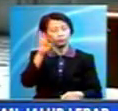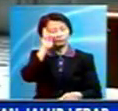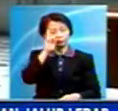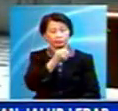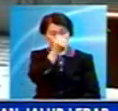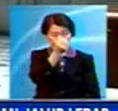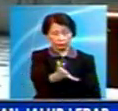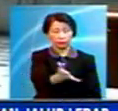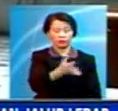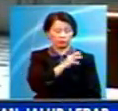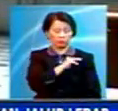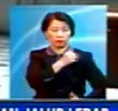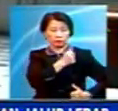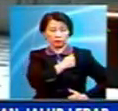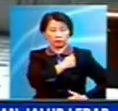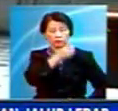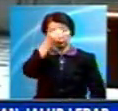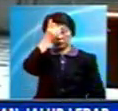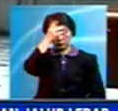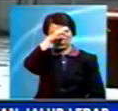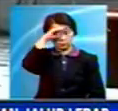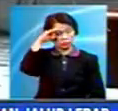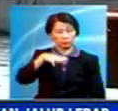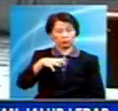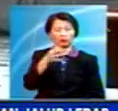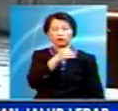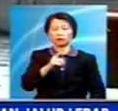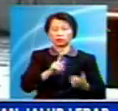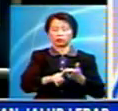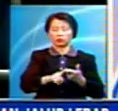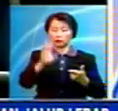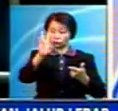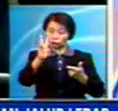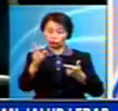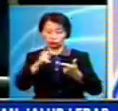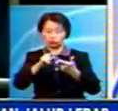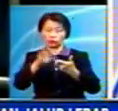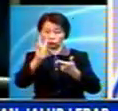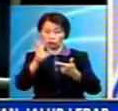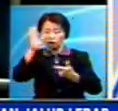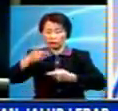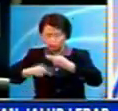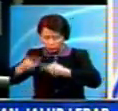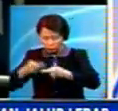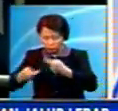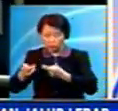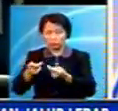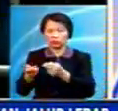diumumkan oleh Menteri Pertahanan Datuk Seri Shamuddin Tun Hussein, dan 7 lagi akan menjalani proses